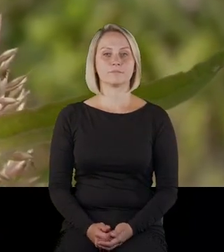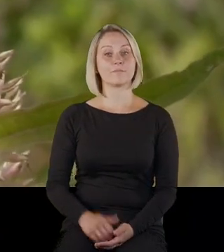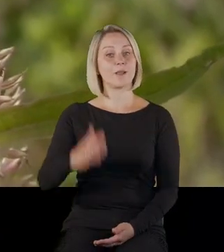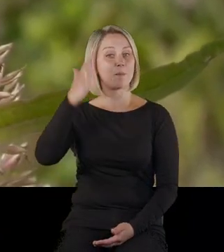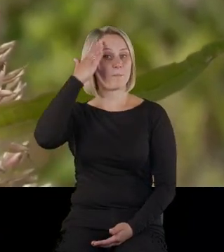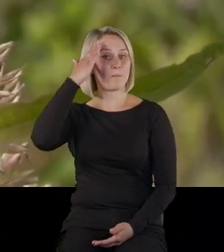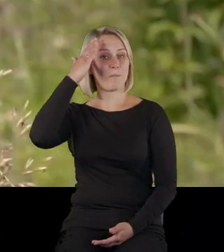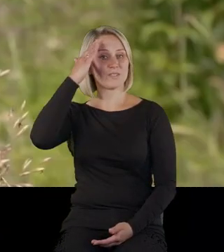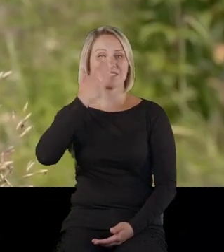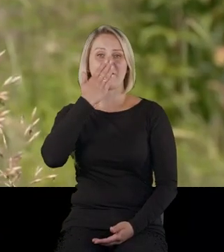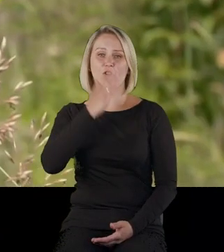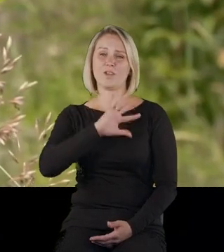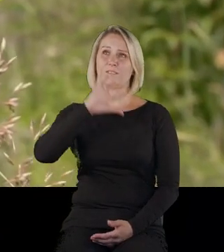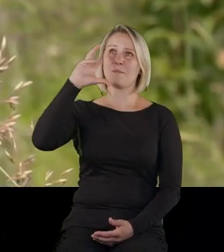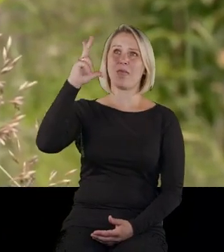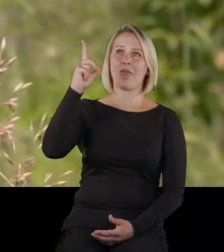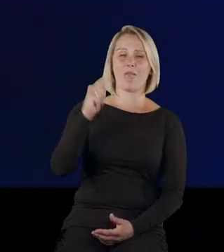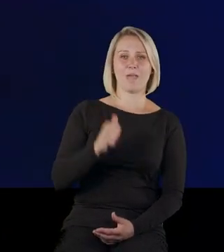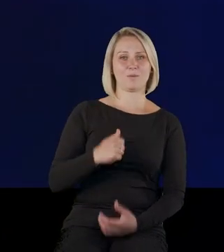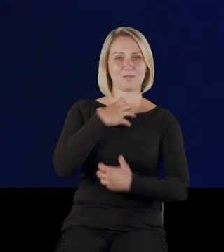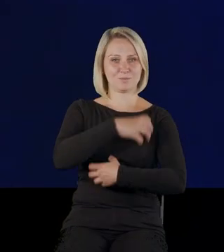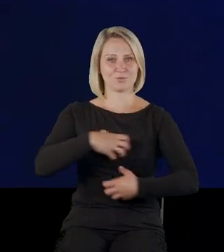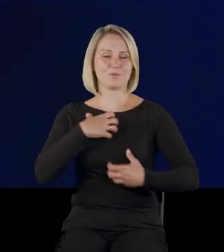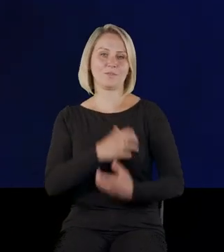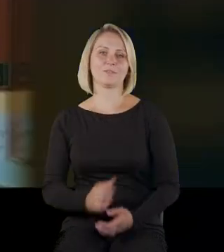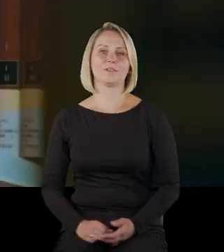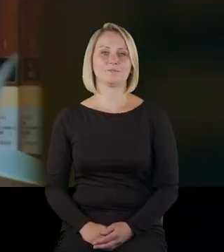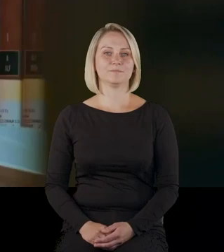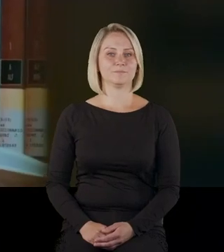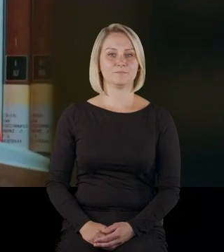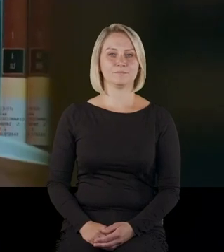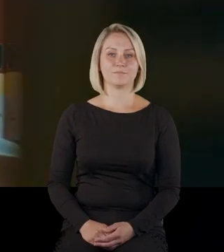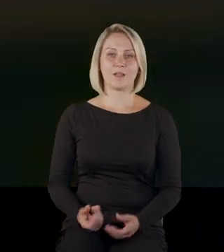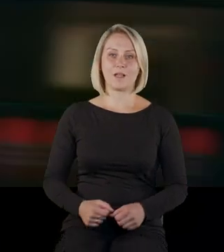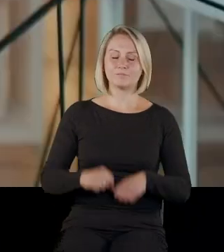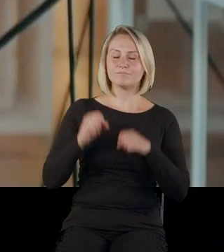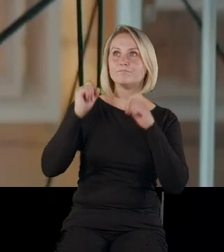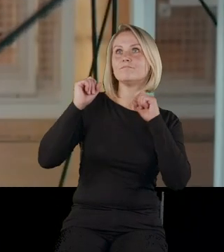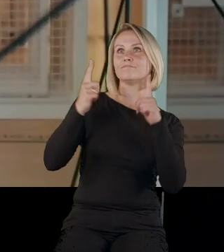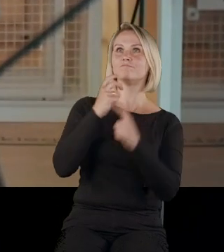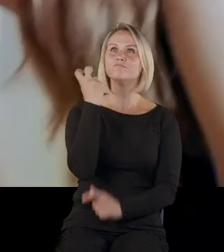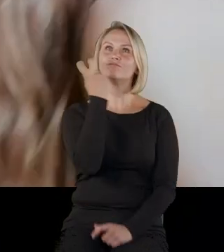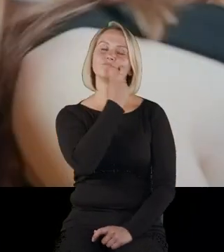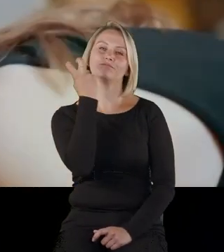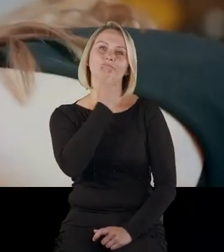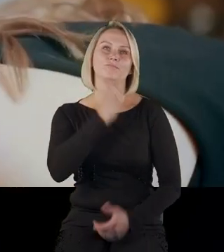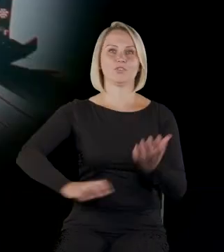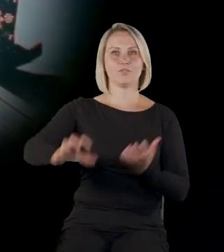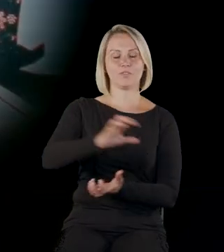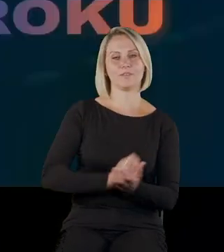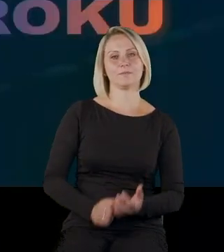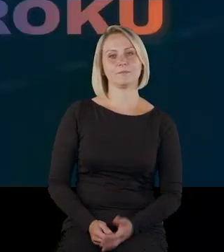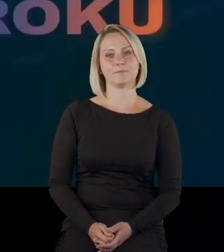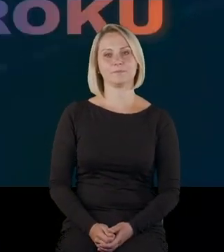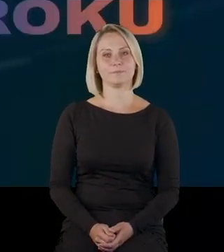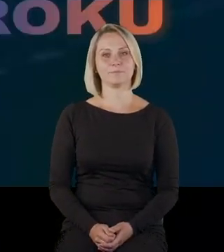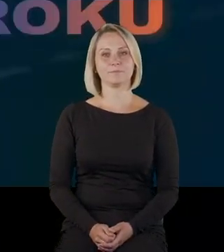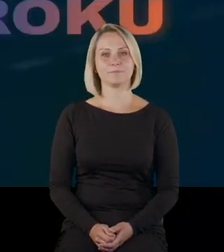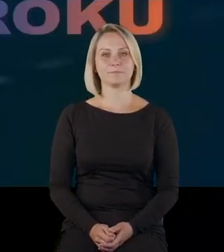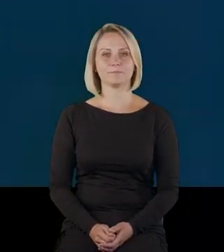Poznaj ulotne piękno świata przyrody. Obudź w sobie ciekawość świata.